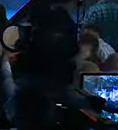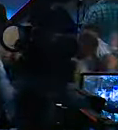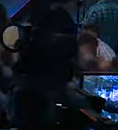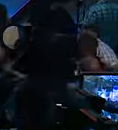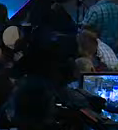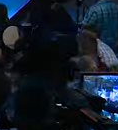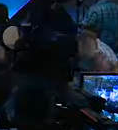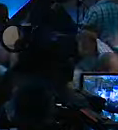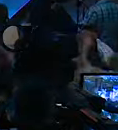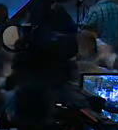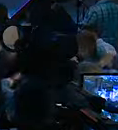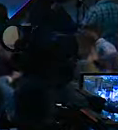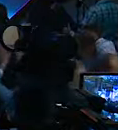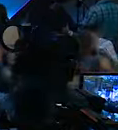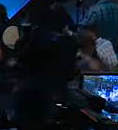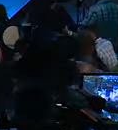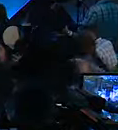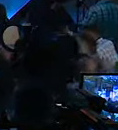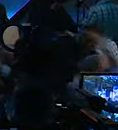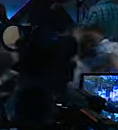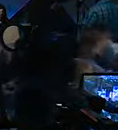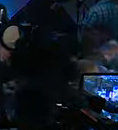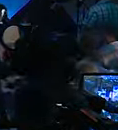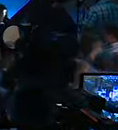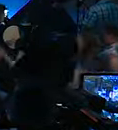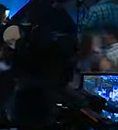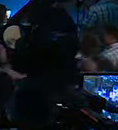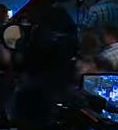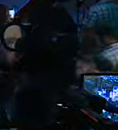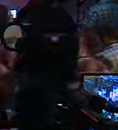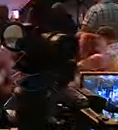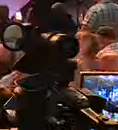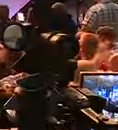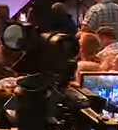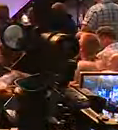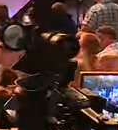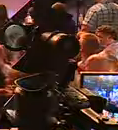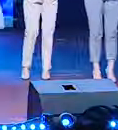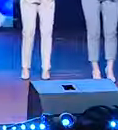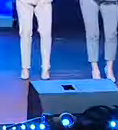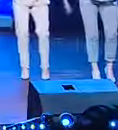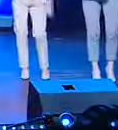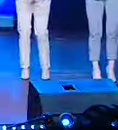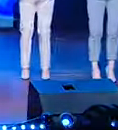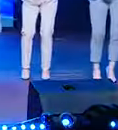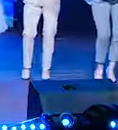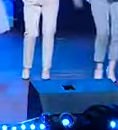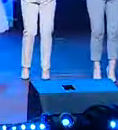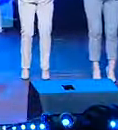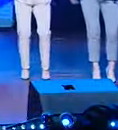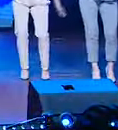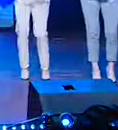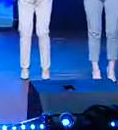nas wyszukamy i nas. O północy wejdźmy na dach, by